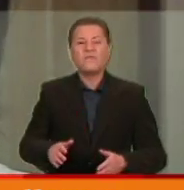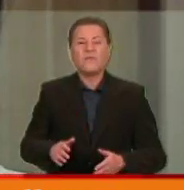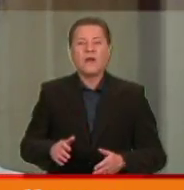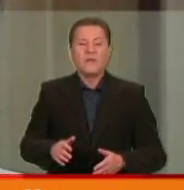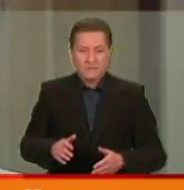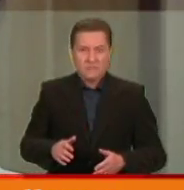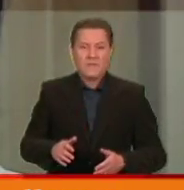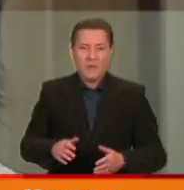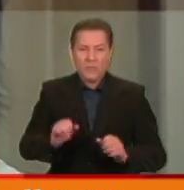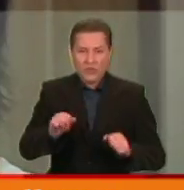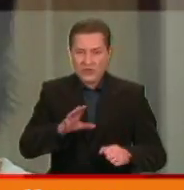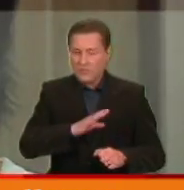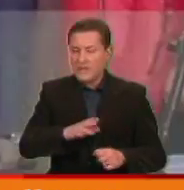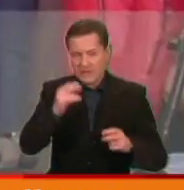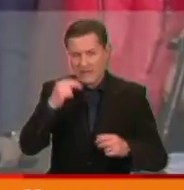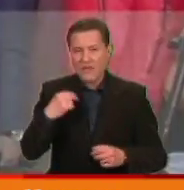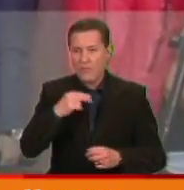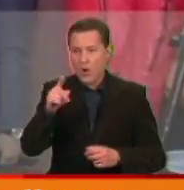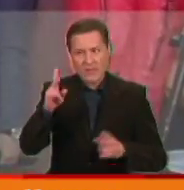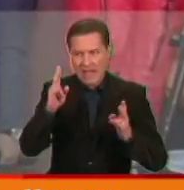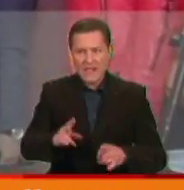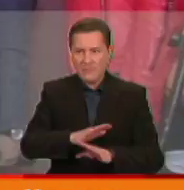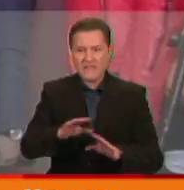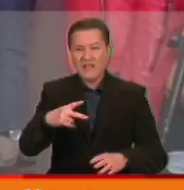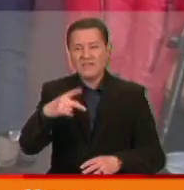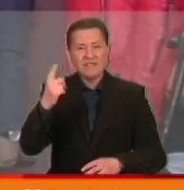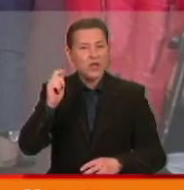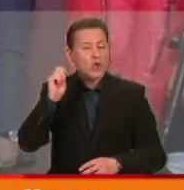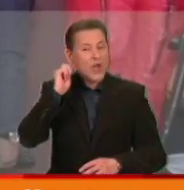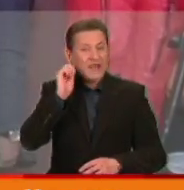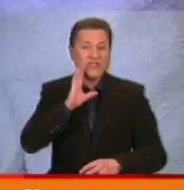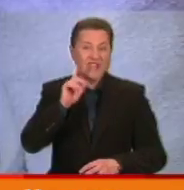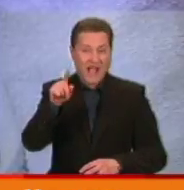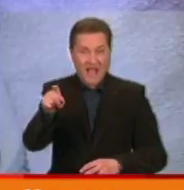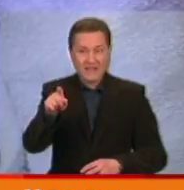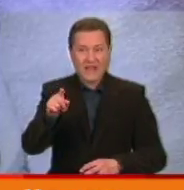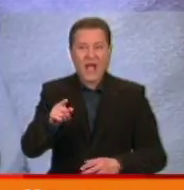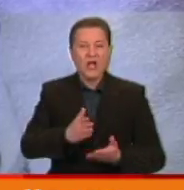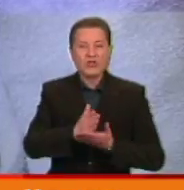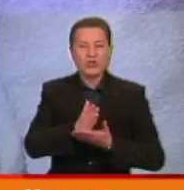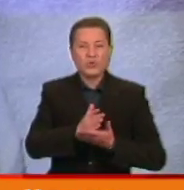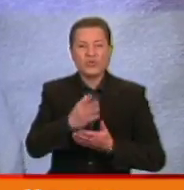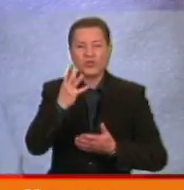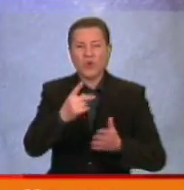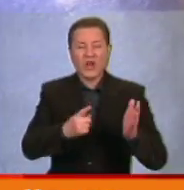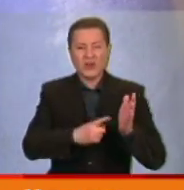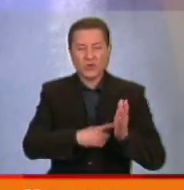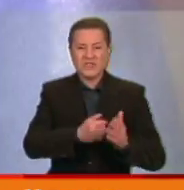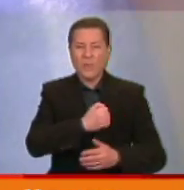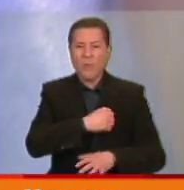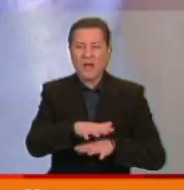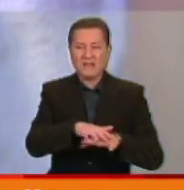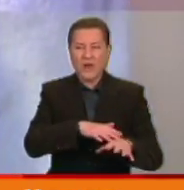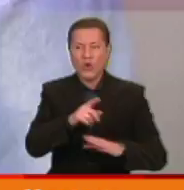но, в общем-то, слава Богу, она не пострадала. 21-річна Ганна служить у 46-му батальйоні